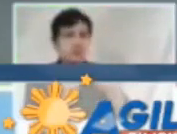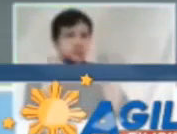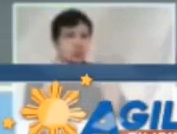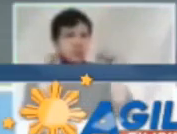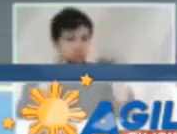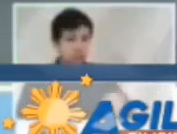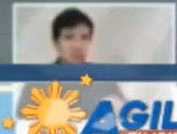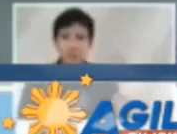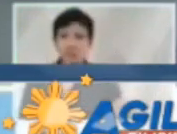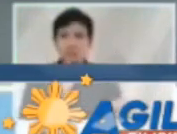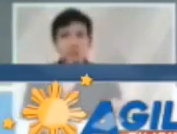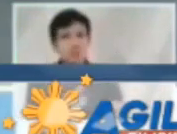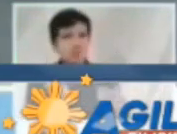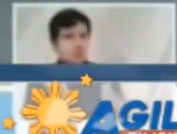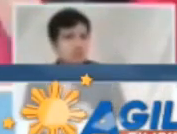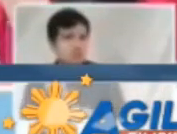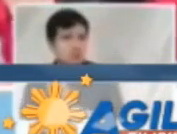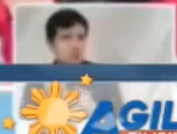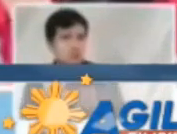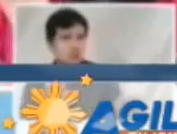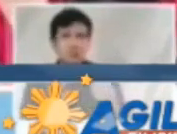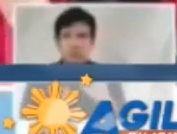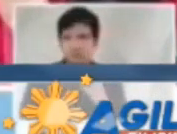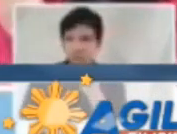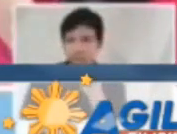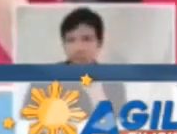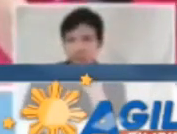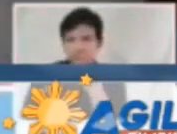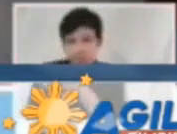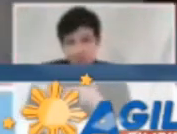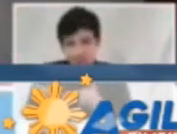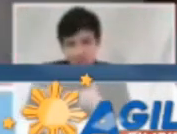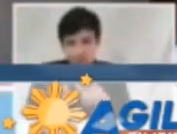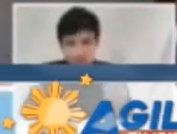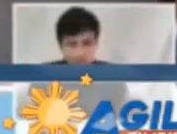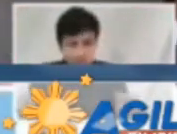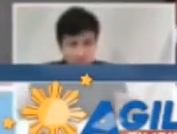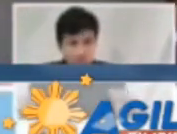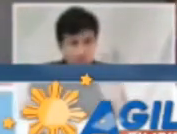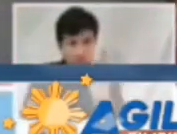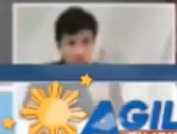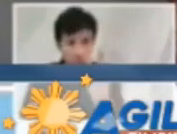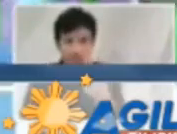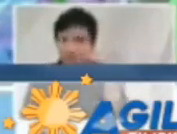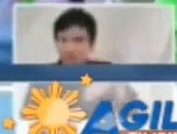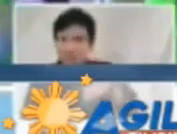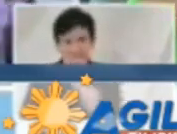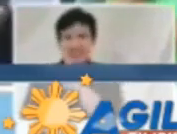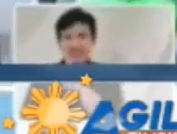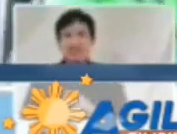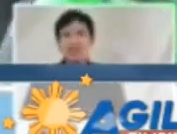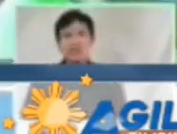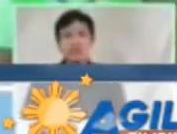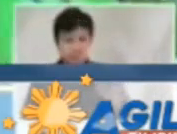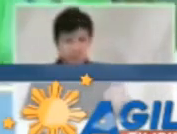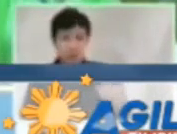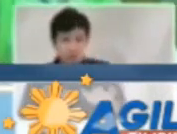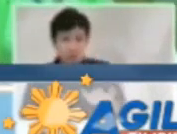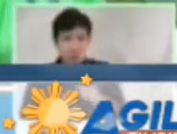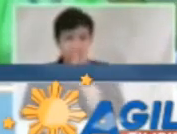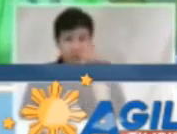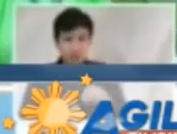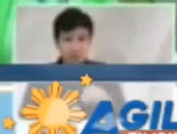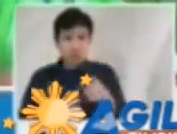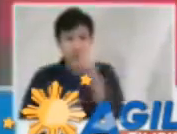ang ebidensya at kami na po mismo ang magpa-file ng kaso laban sa mga public officials na yan. Para sa Eagle News, ako si Jet Hilario,